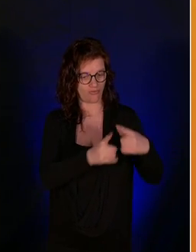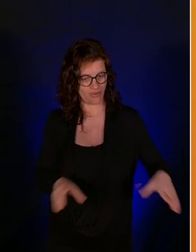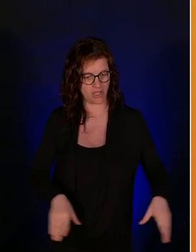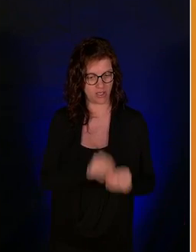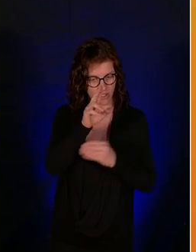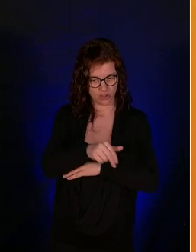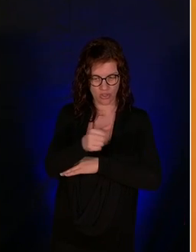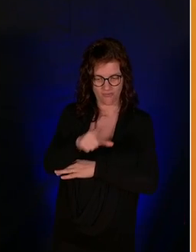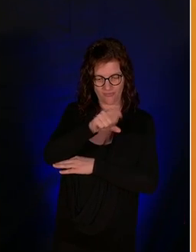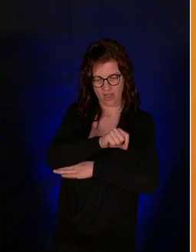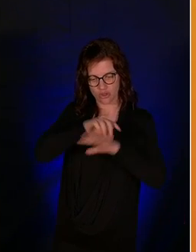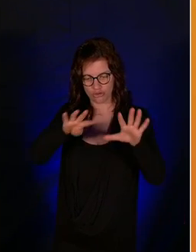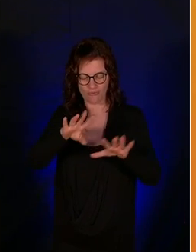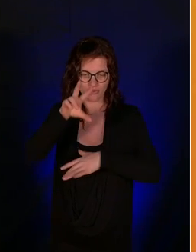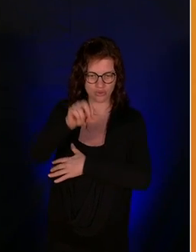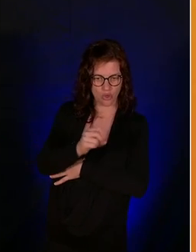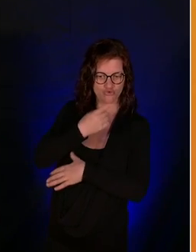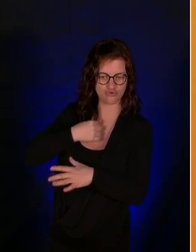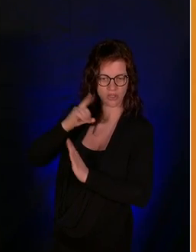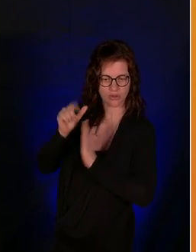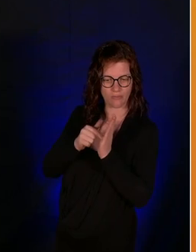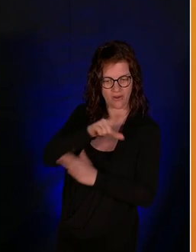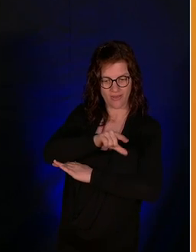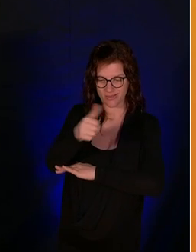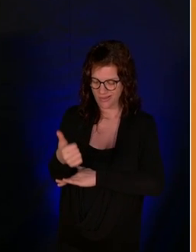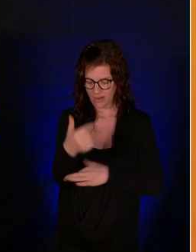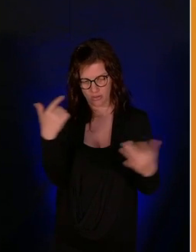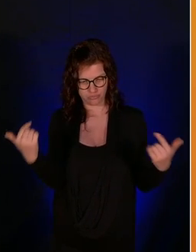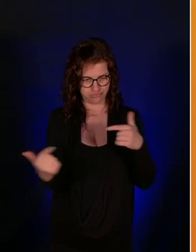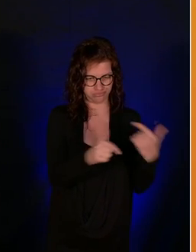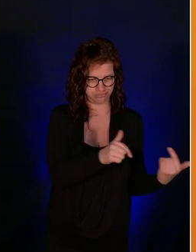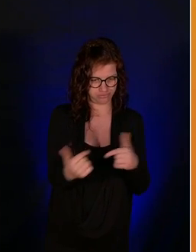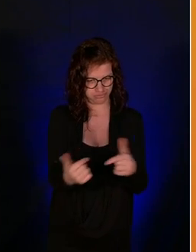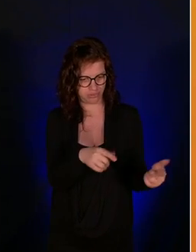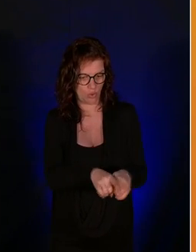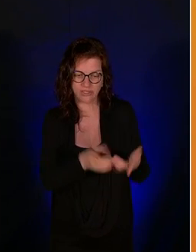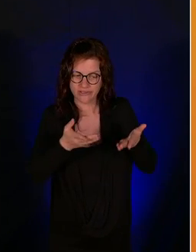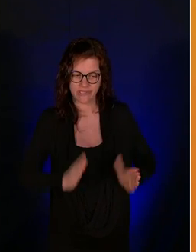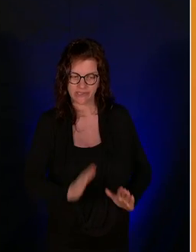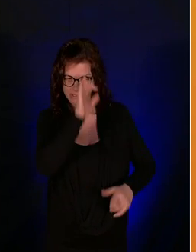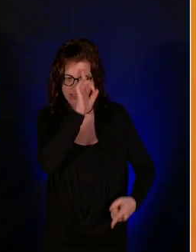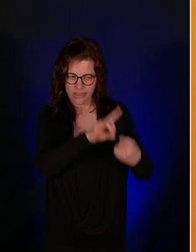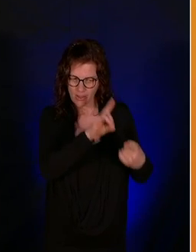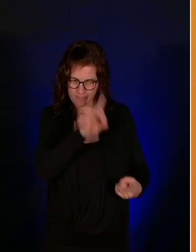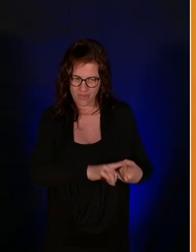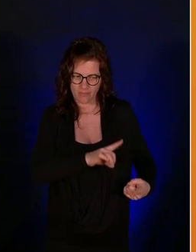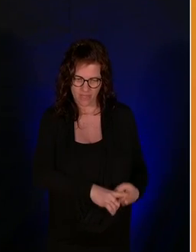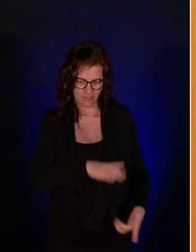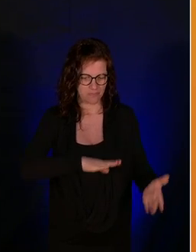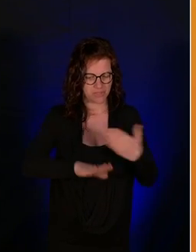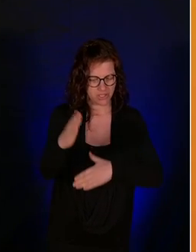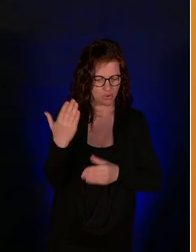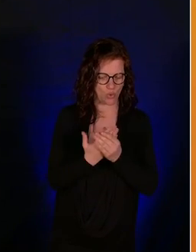et 30 juin 2021 qui a débattu et décidé des thèmes du document d'orientation sur proposition de la